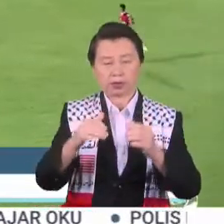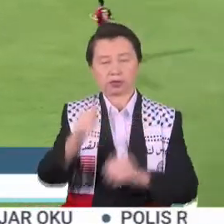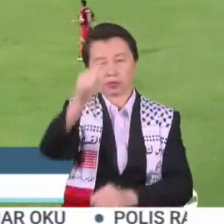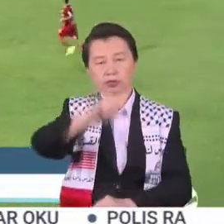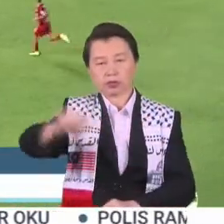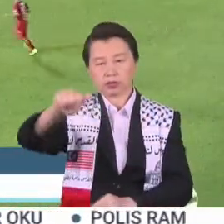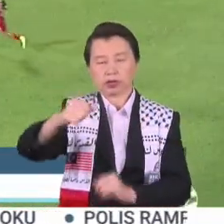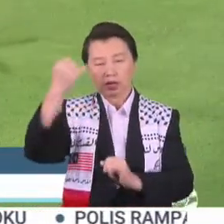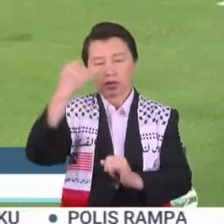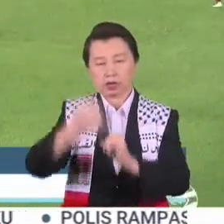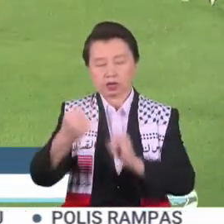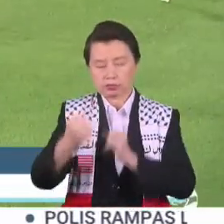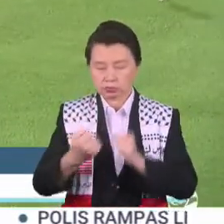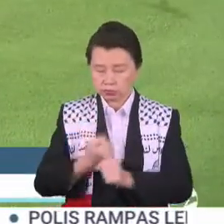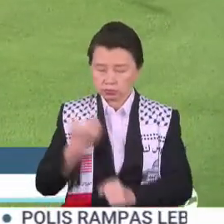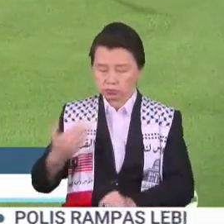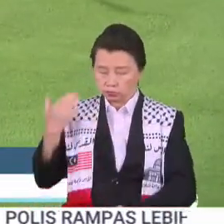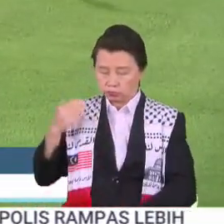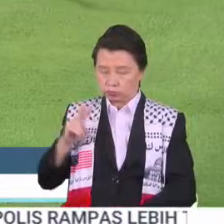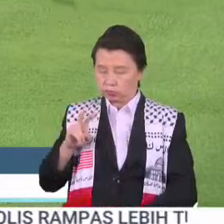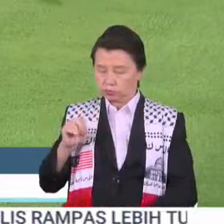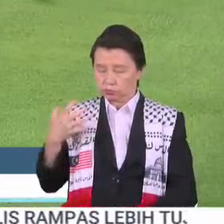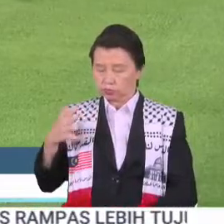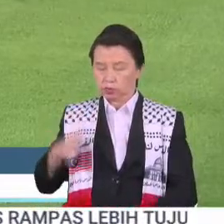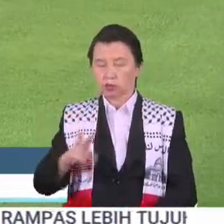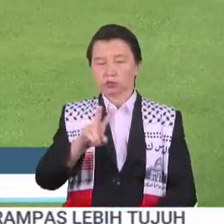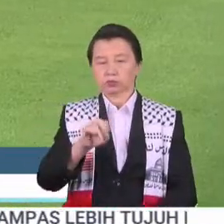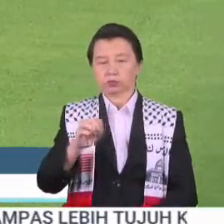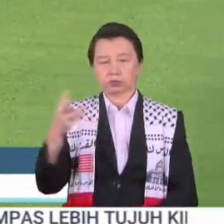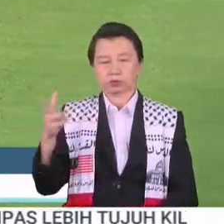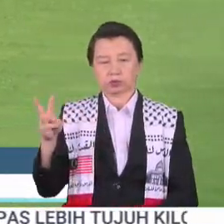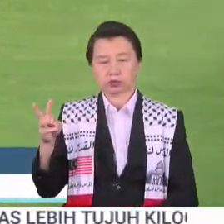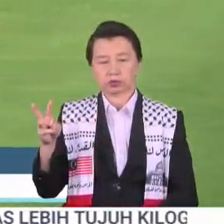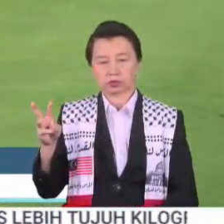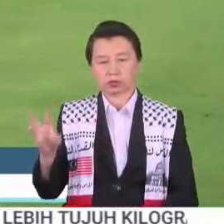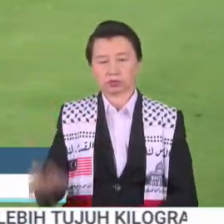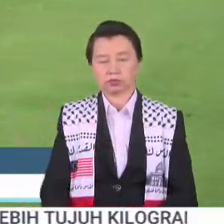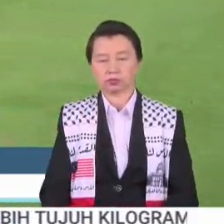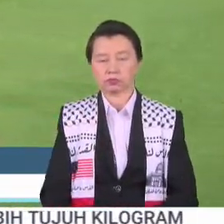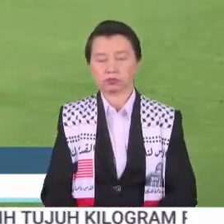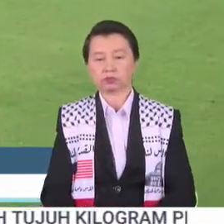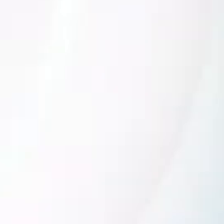Asia kali terakhir pada musim 2015-2016.